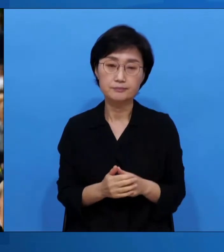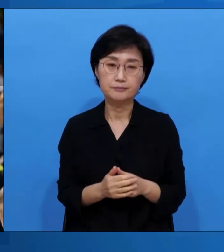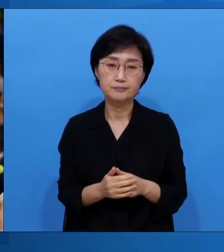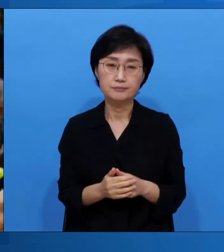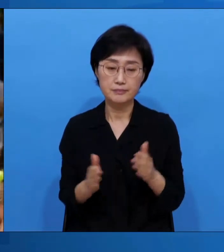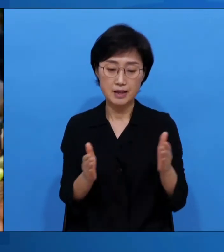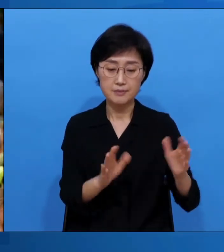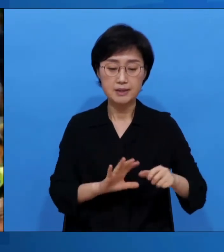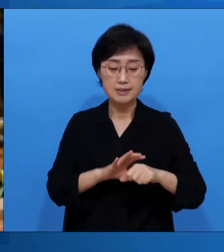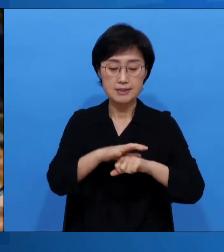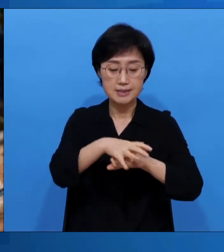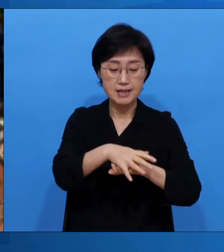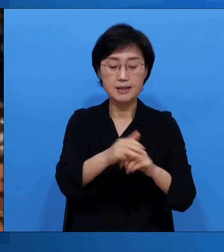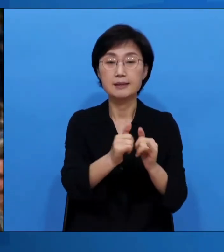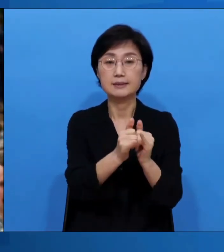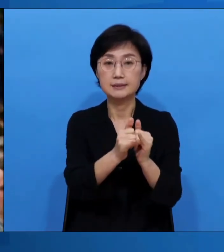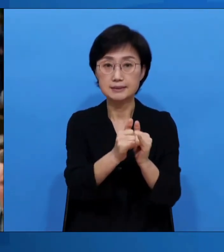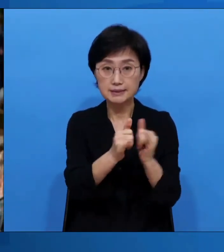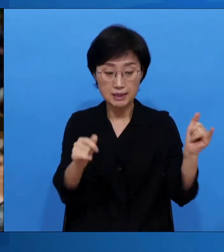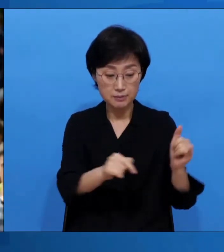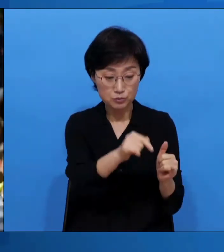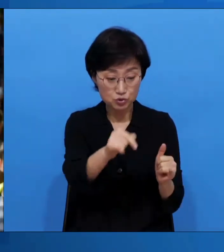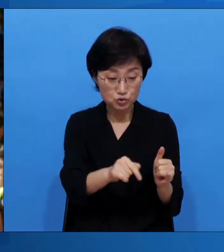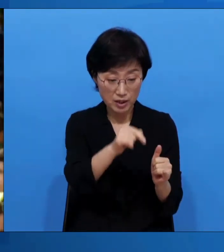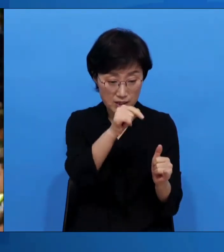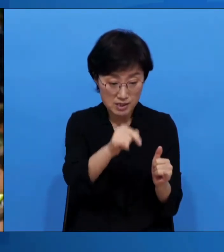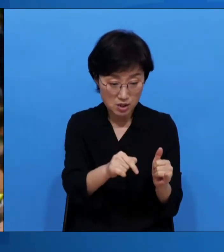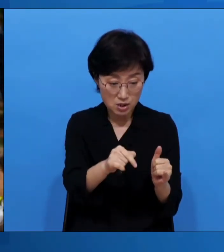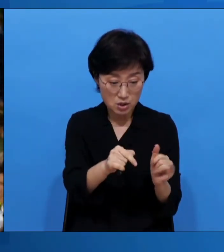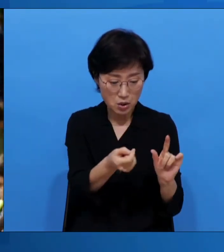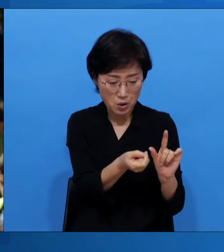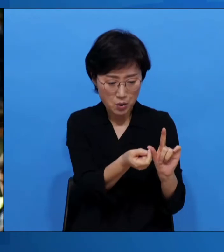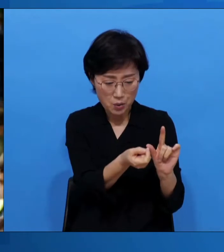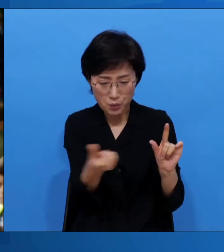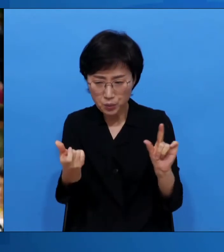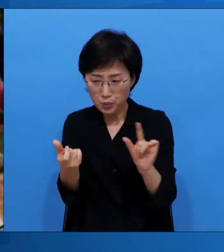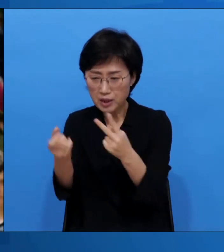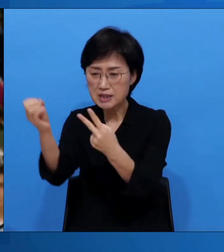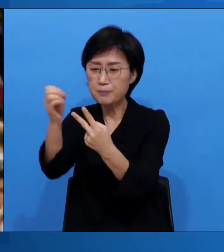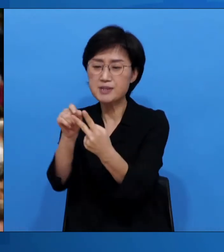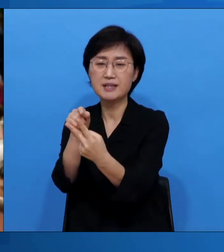전 세계 인구 중 2%인 7천만 명이 농인입니다.